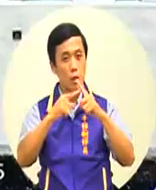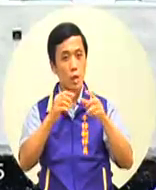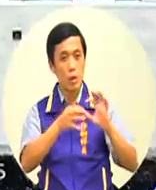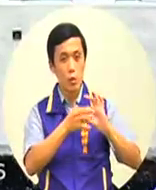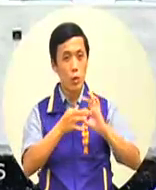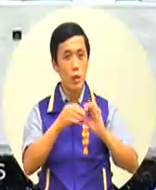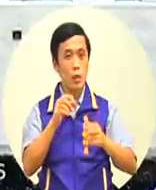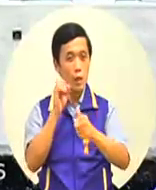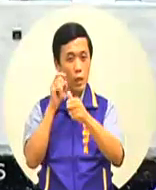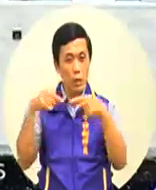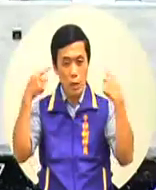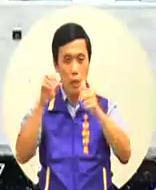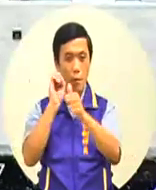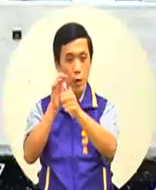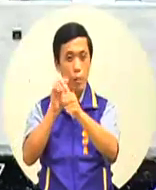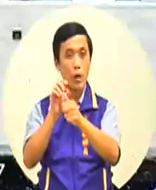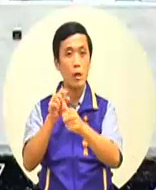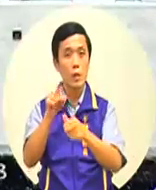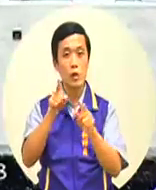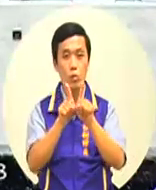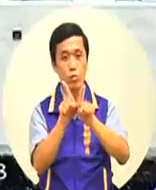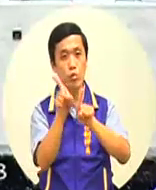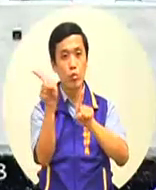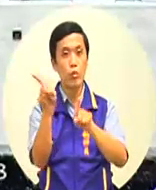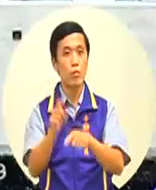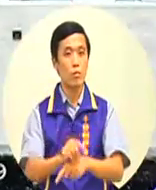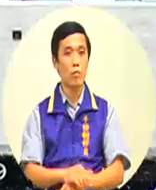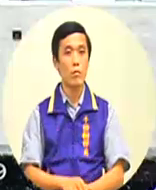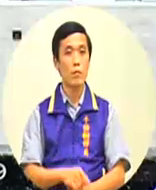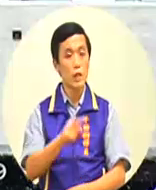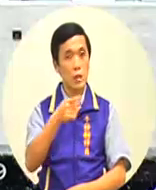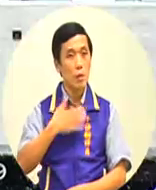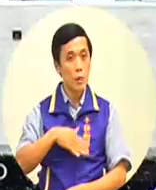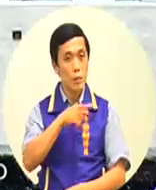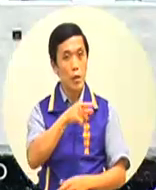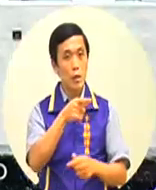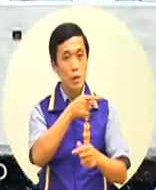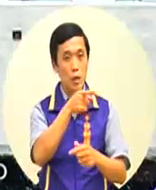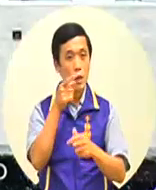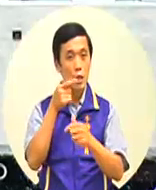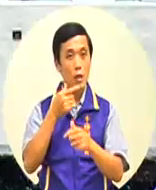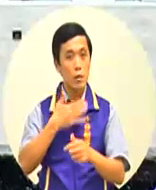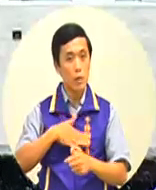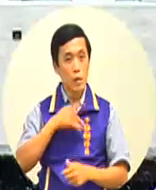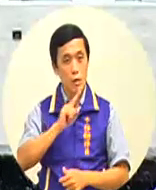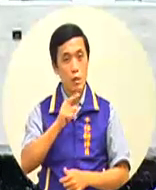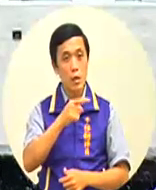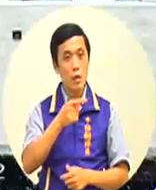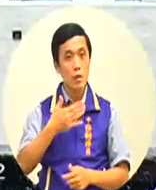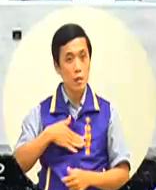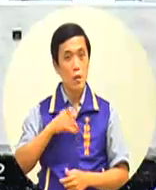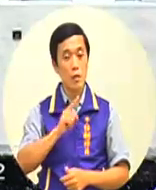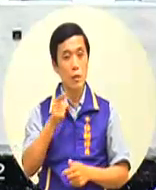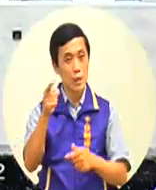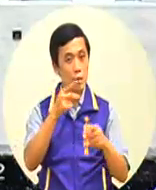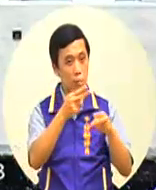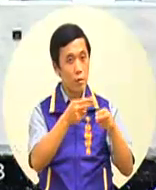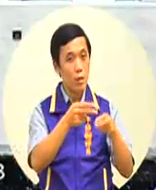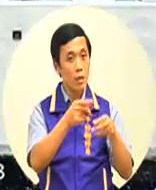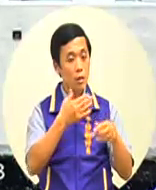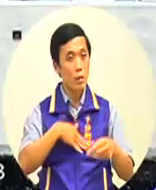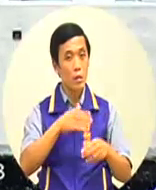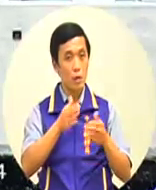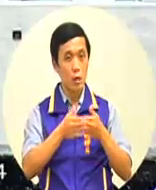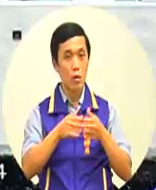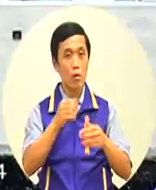直在提醒你，你都回答不一样的地方，要了解他的明白了。OK， 来辛苦大